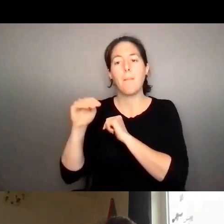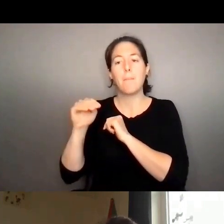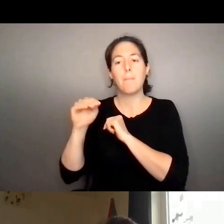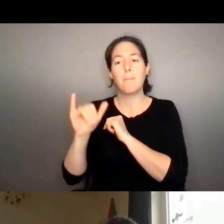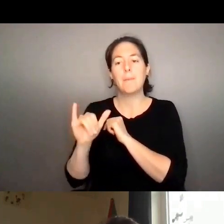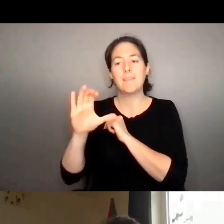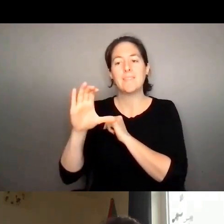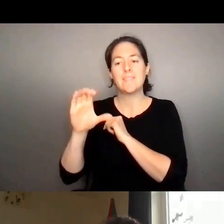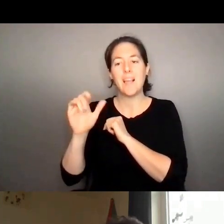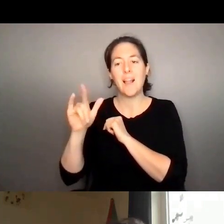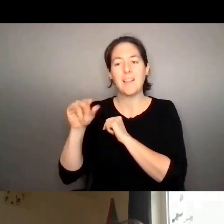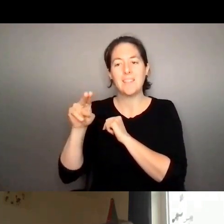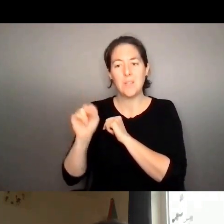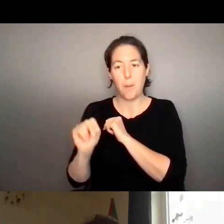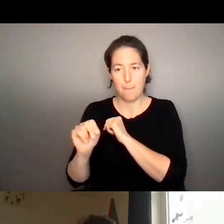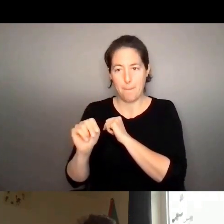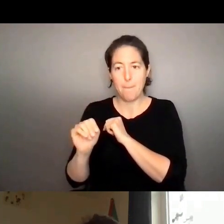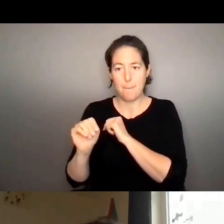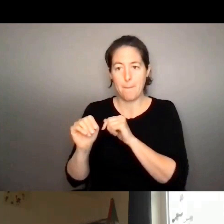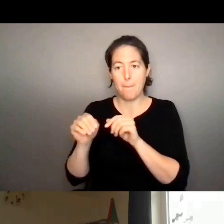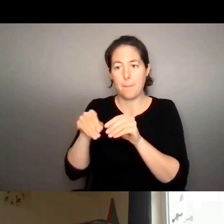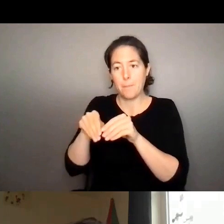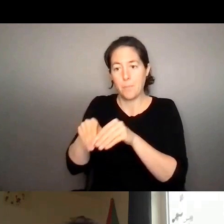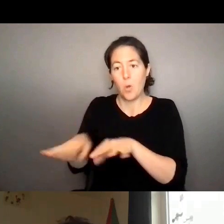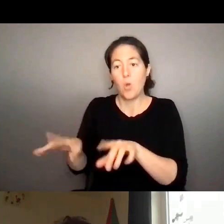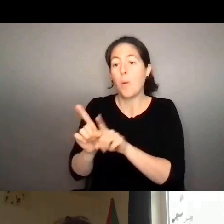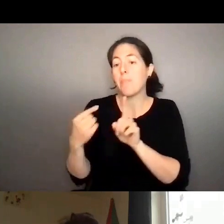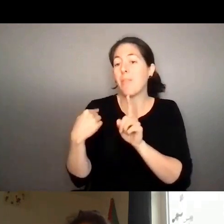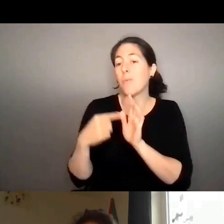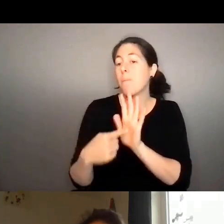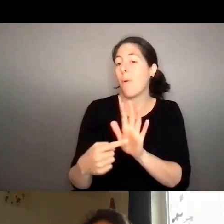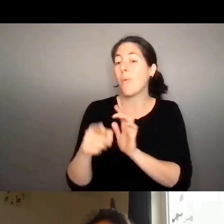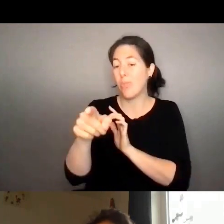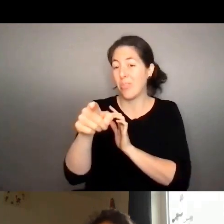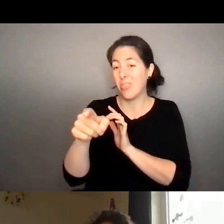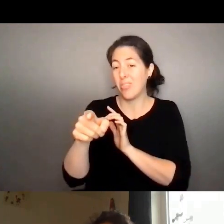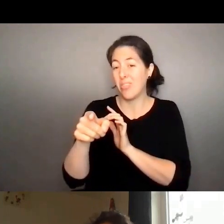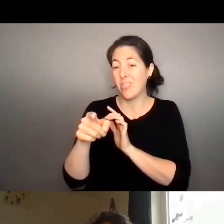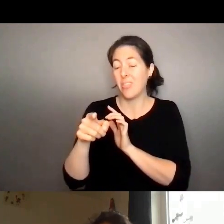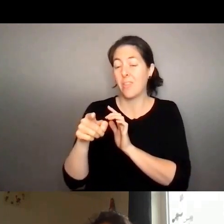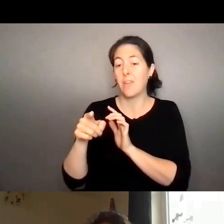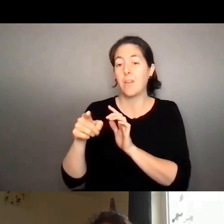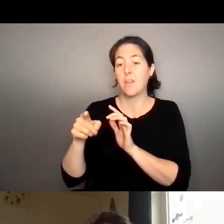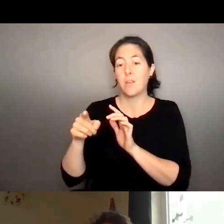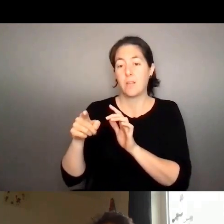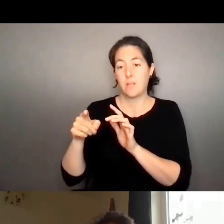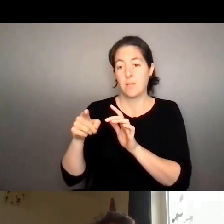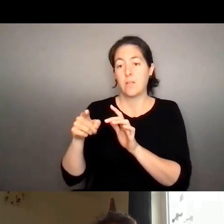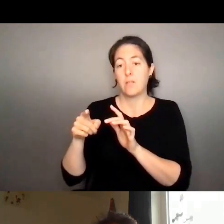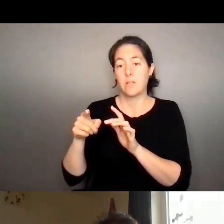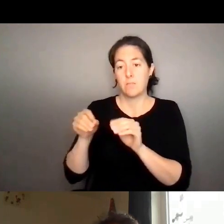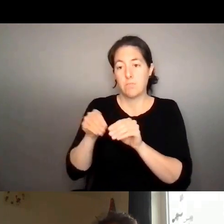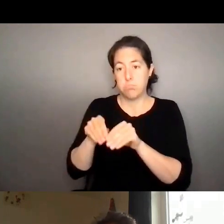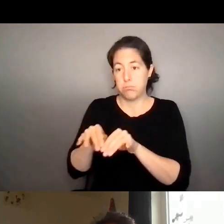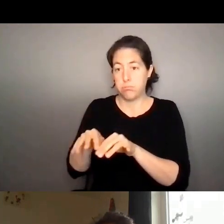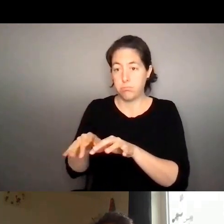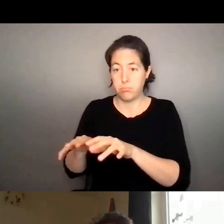on dit aussi un tal, mais dans le fond, comme le bloc que je vous ai montré tout à l'heure, hein, un amas de cultures qui se